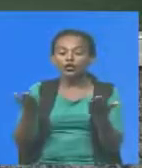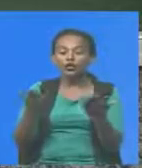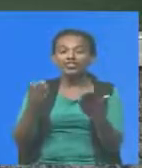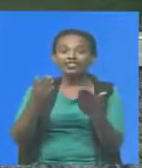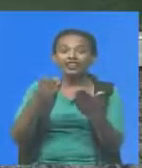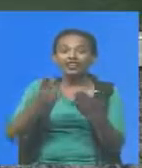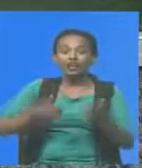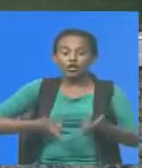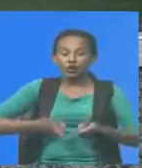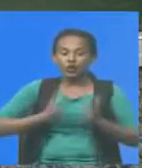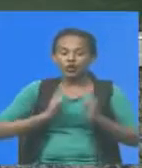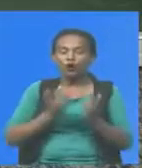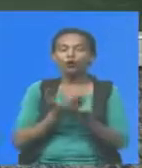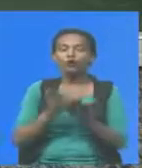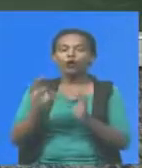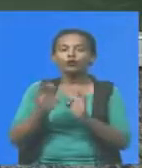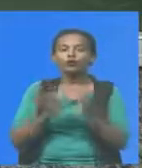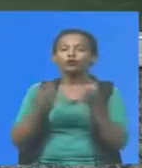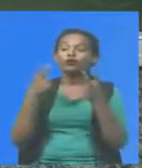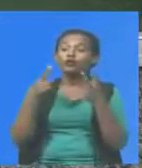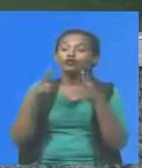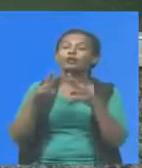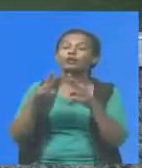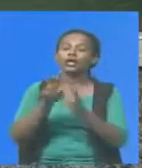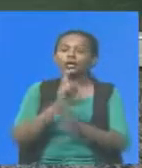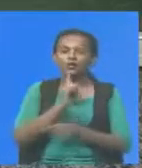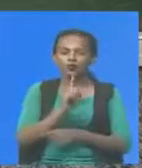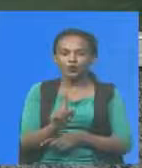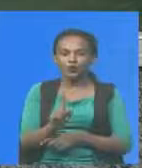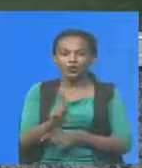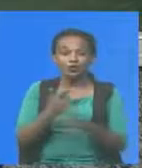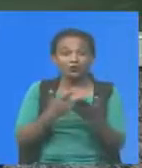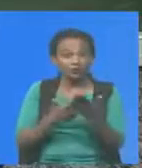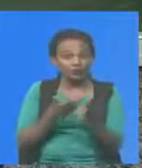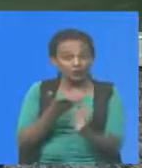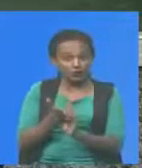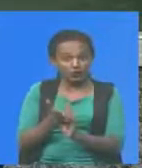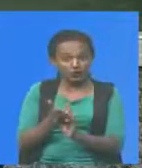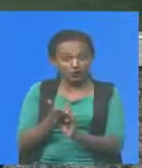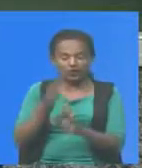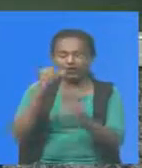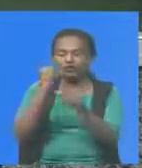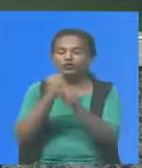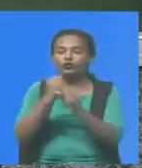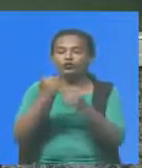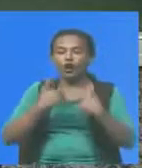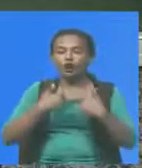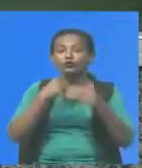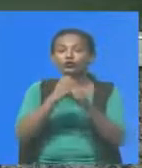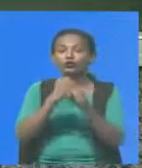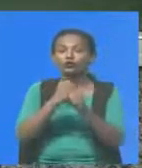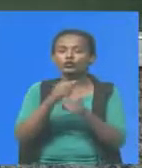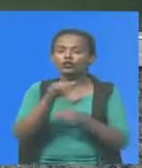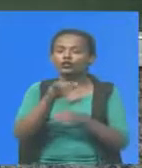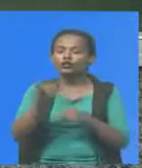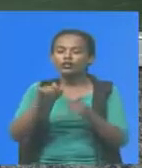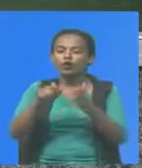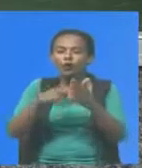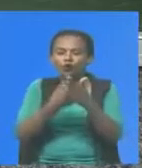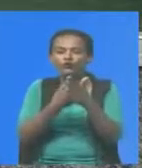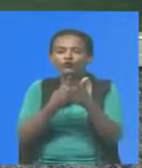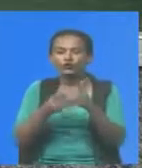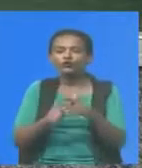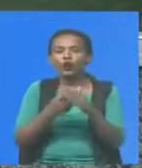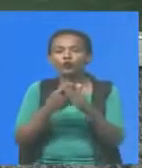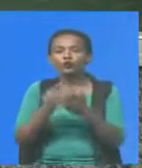ጉዳይ አድርጎ የሚመለከተው በመሆኑ ነው። በዚህ ረገድ እየተሰሩ ካሉ ስራዎች እንደ ቁልፍ ጅማሮ ሊወሰድ